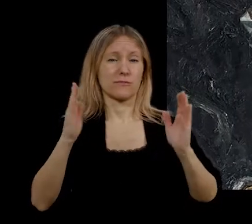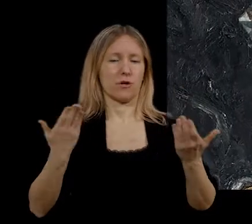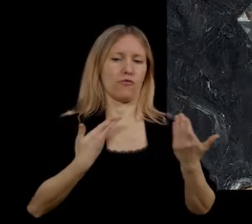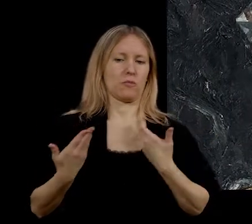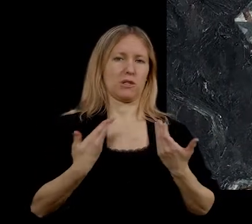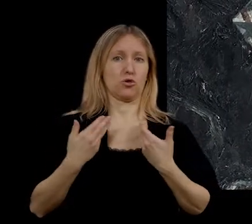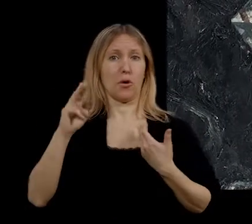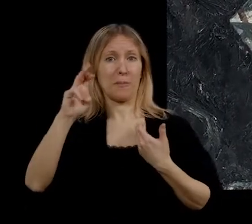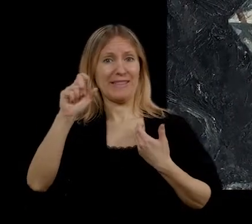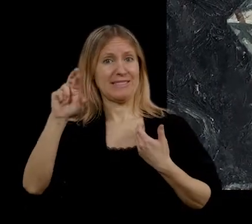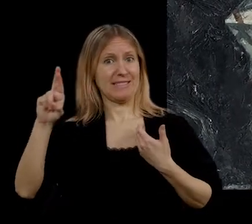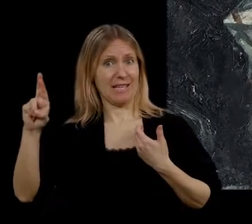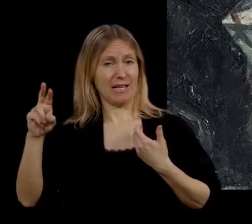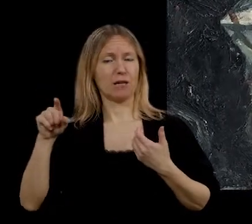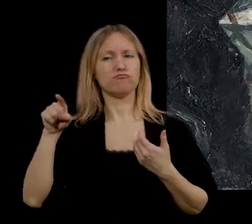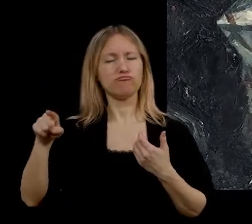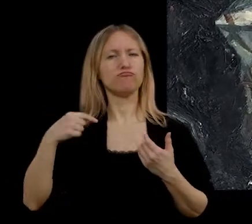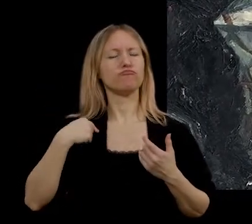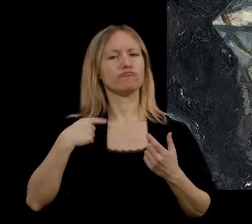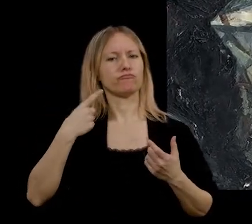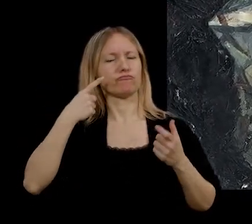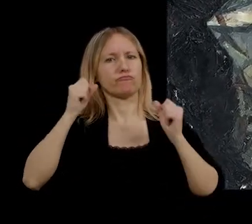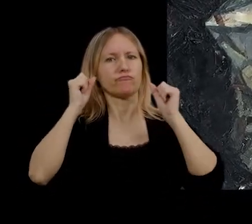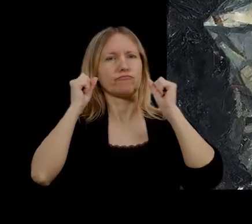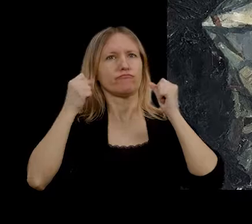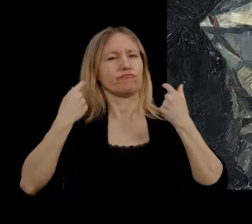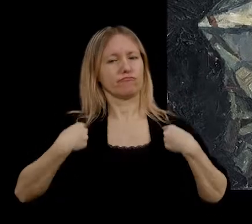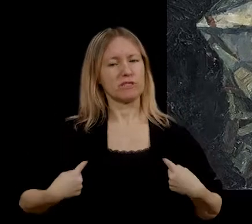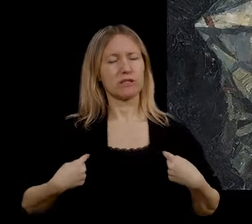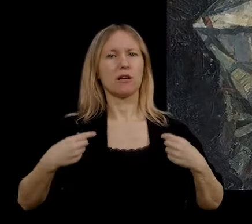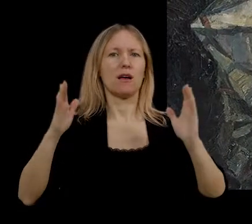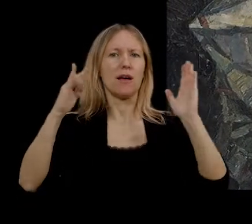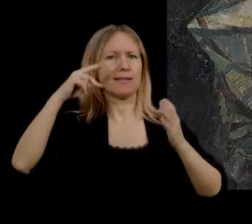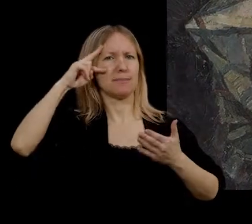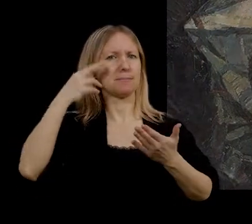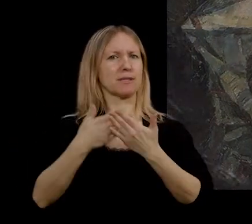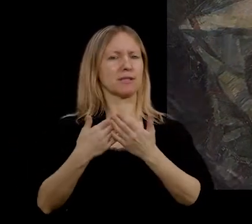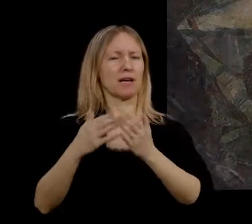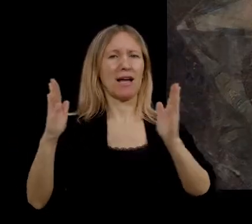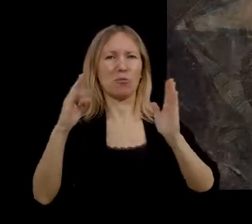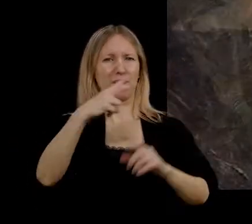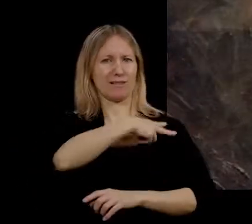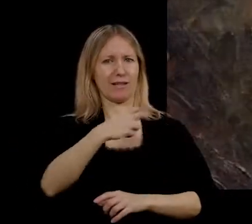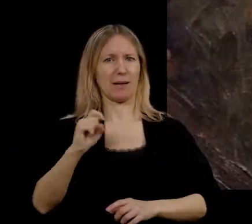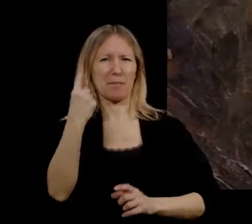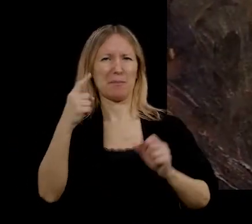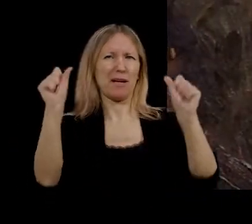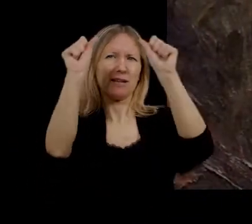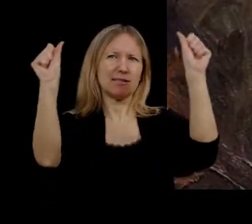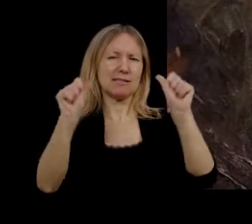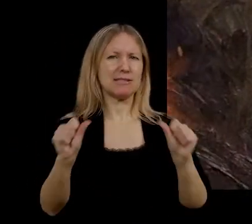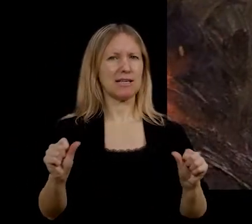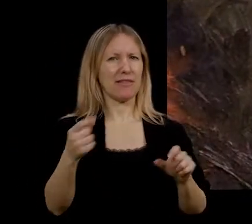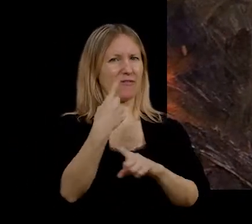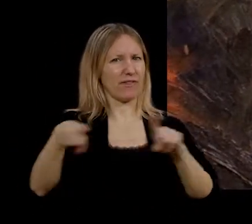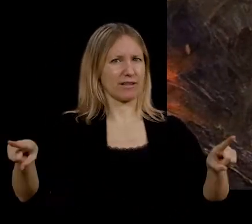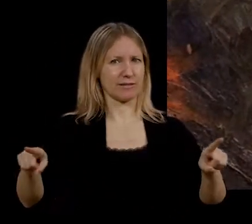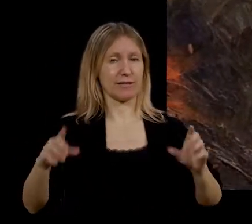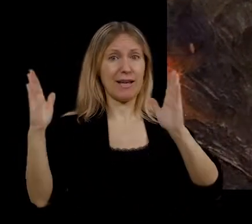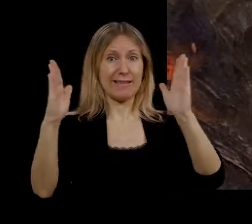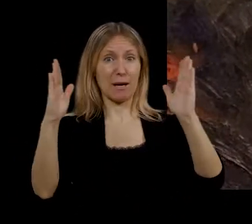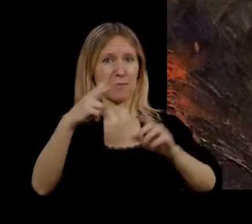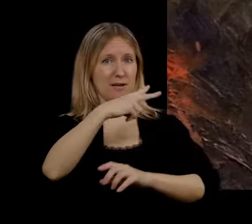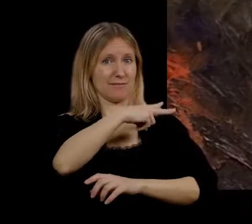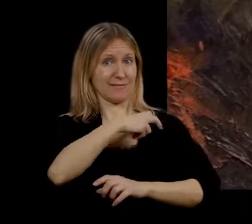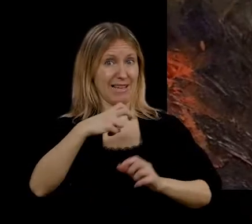Ja sota la formació de Carles Pellicer, Abelló experimentà l'anomenada època negra, la seva primera època estilística diferenciada.